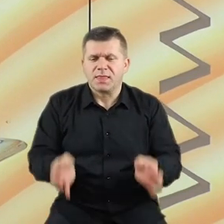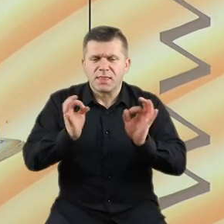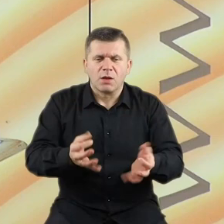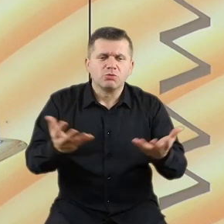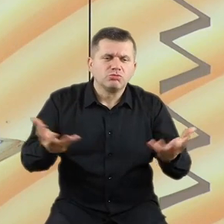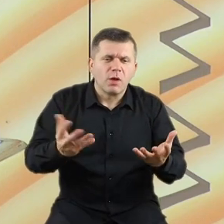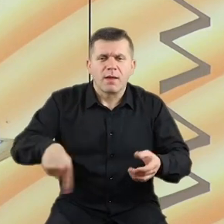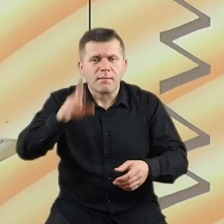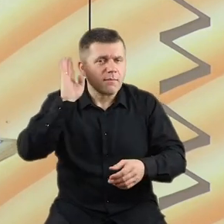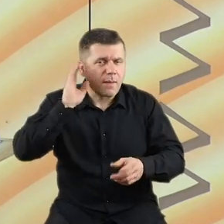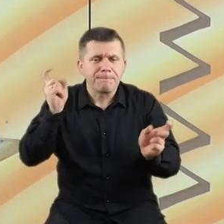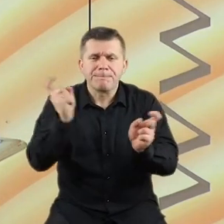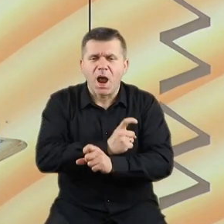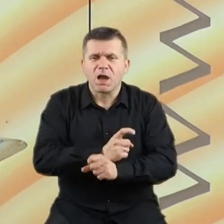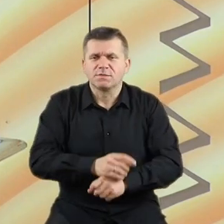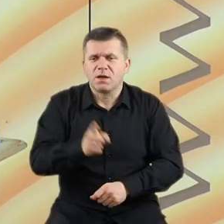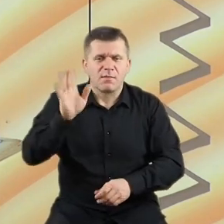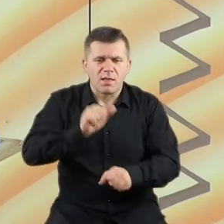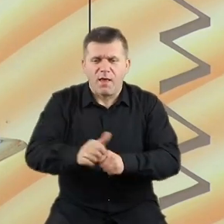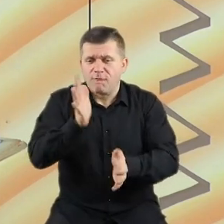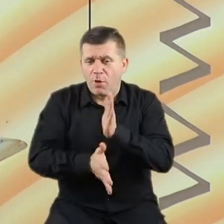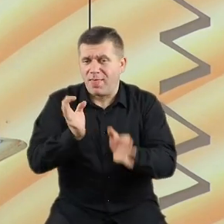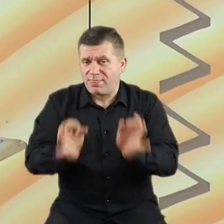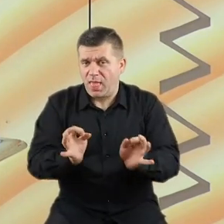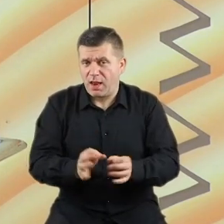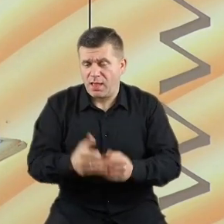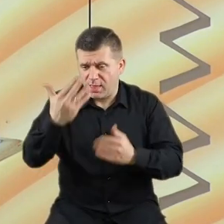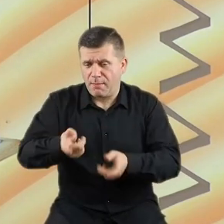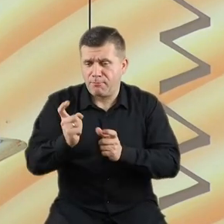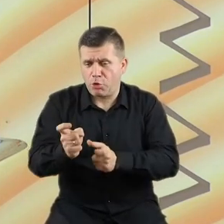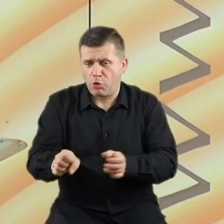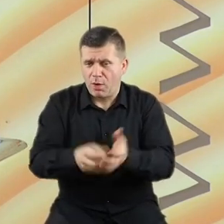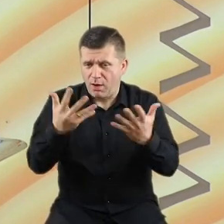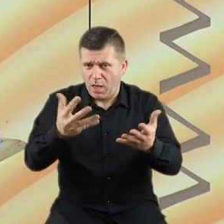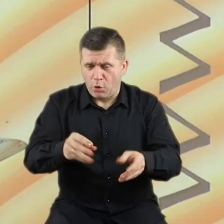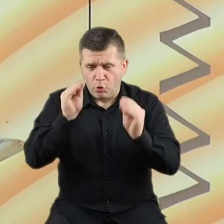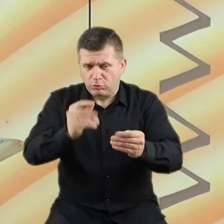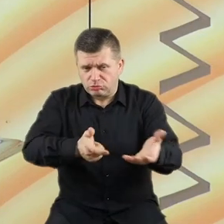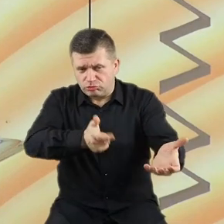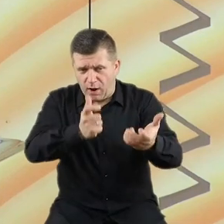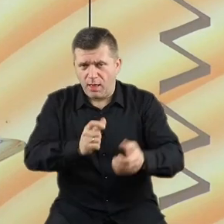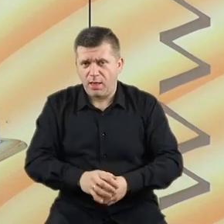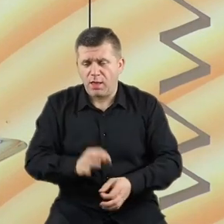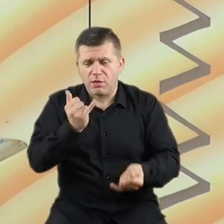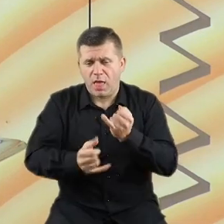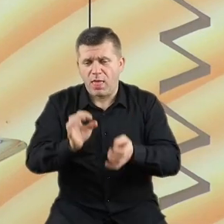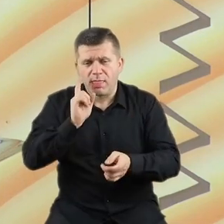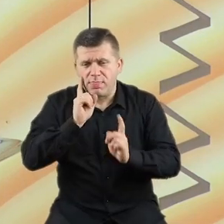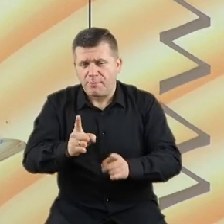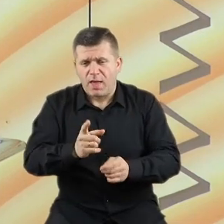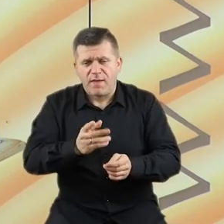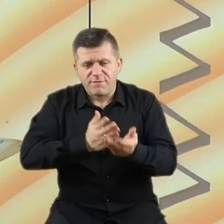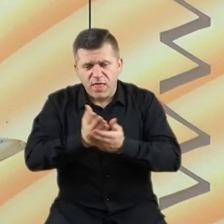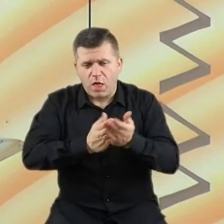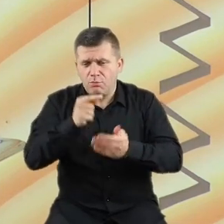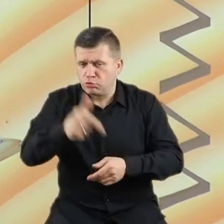jakichś państwach, gdzie toczą się wojny teraz, dostają broń do ręki i są uczone strzelać i one nawet naprawdę wierzą w to, że muszą to